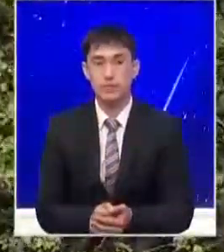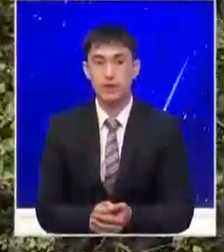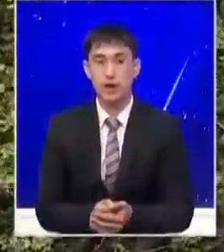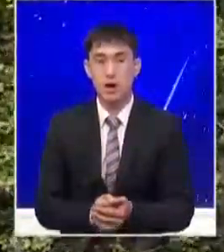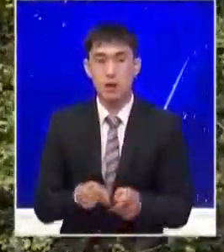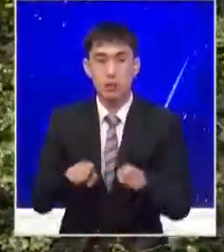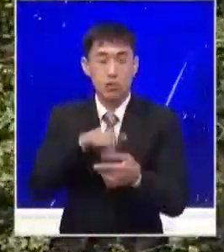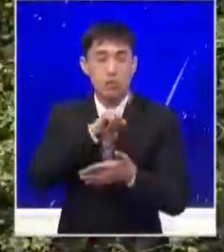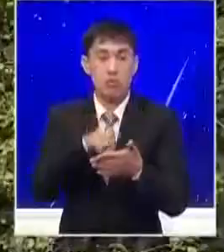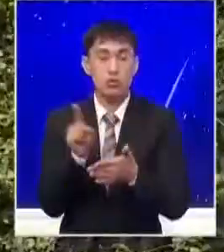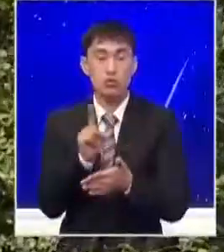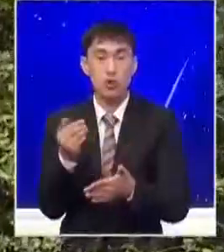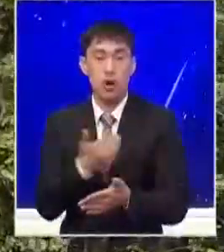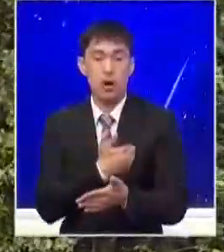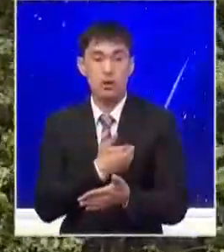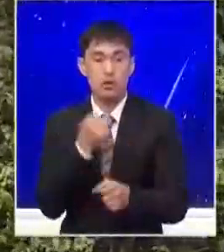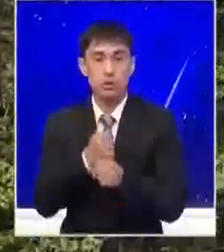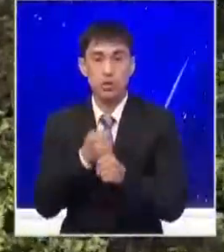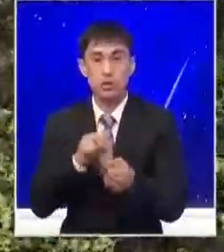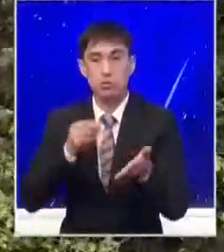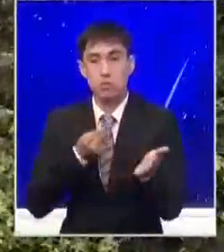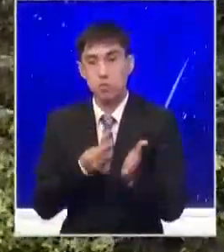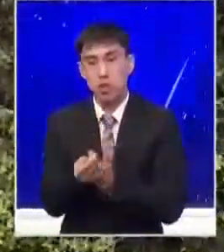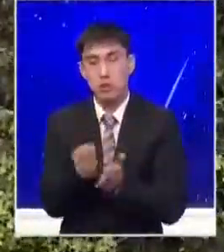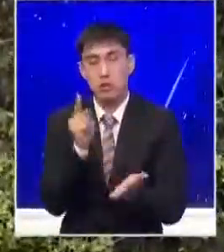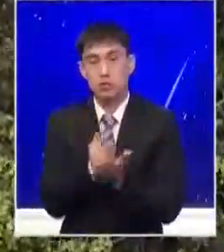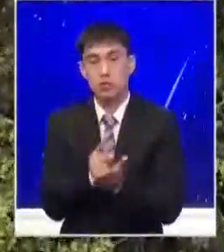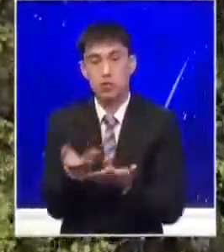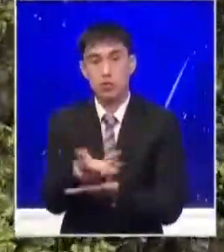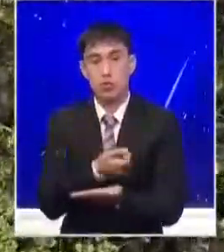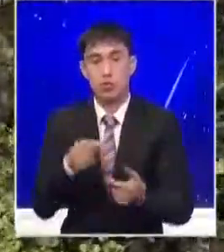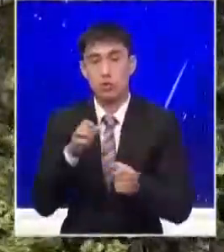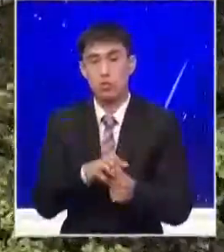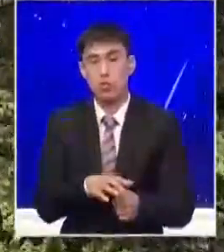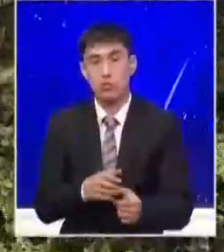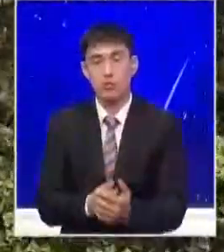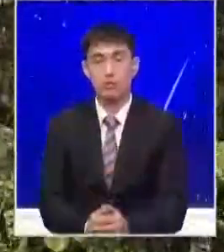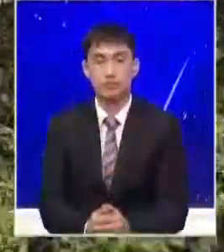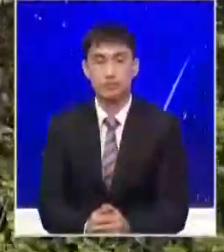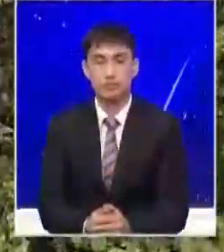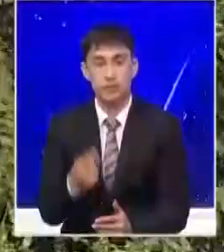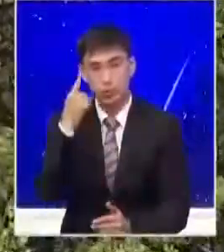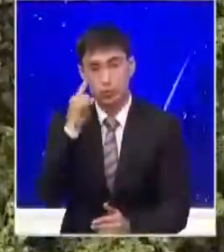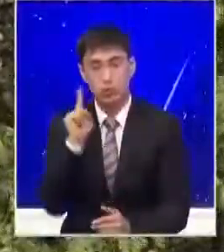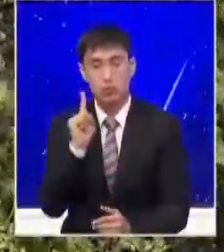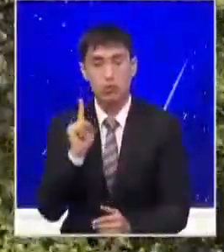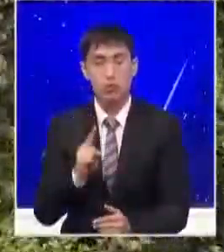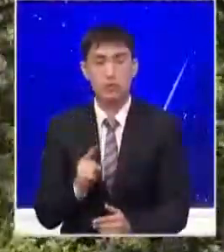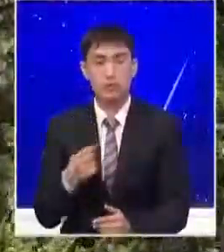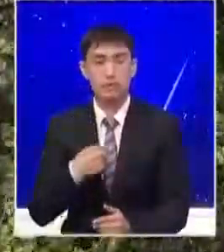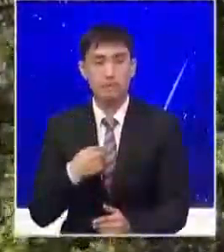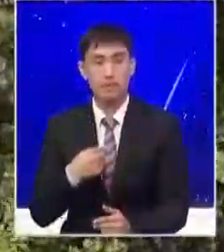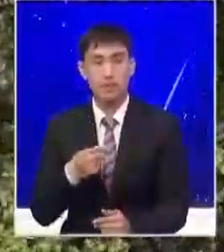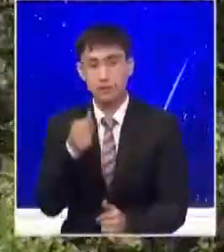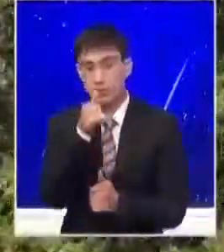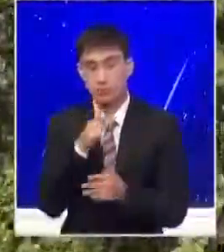такому вопросу, что вот хотят сделать платным сбор грибов, ну, честно говоря, мне это не